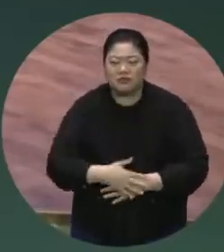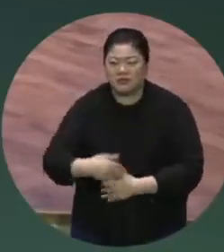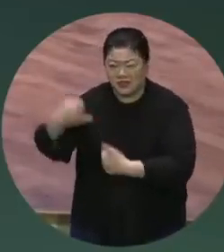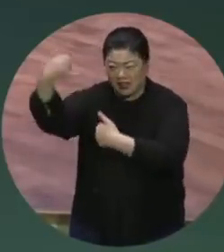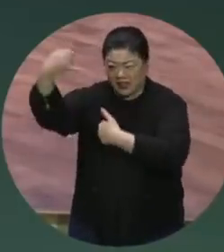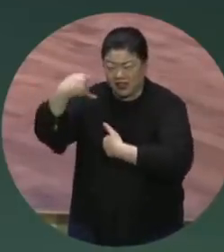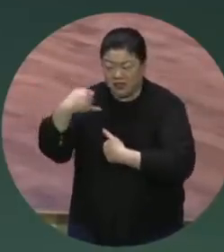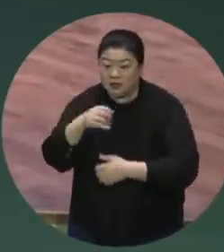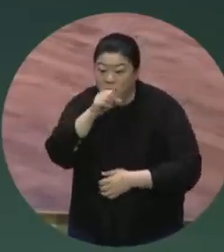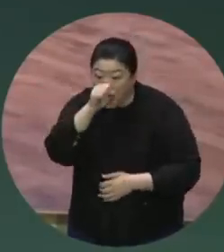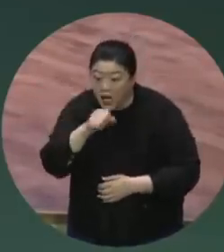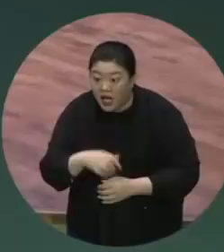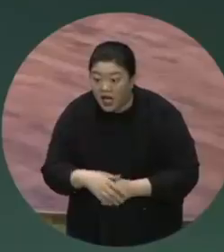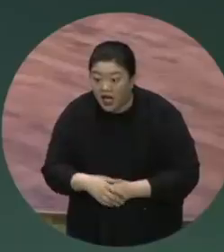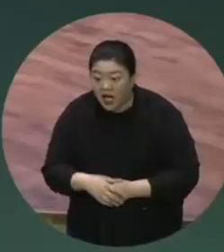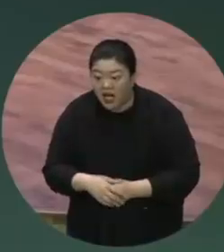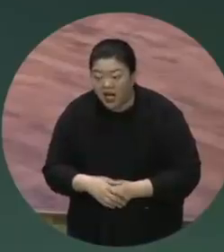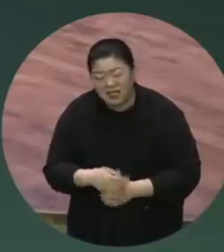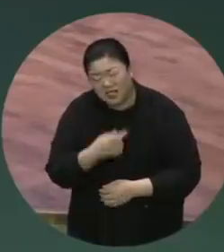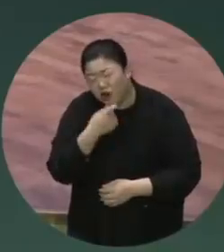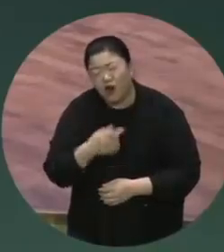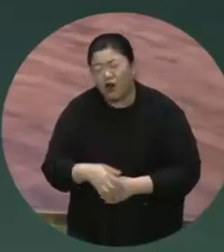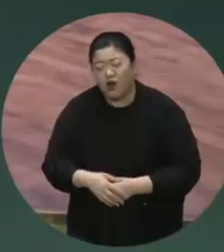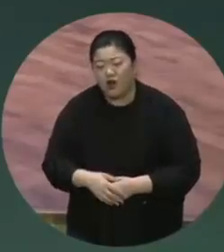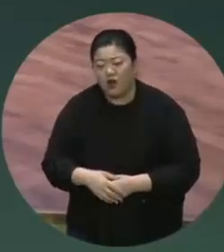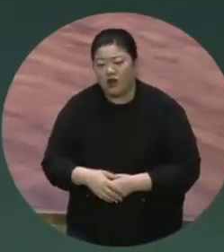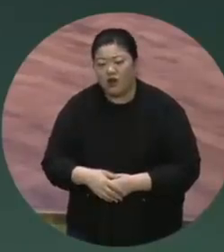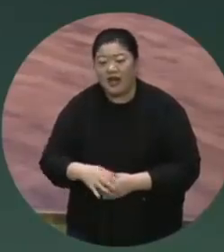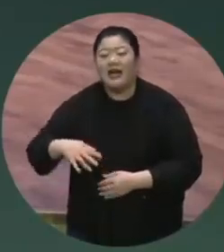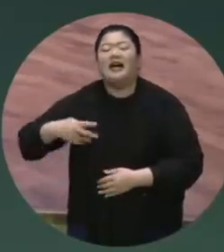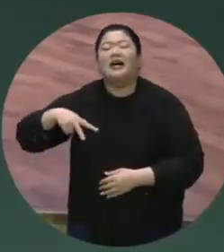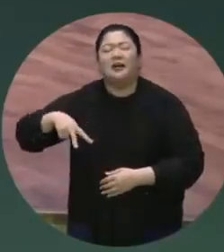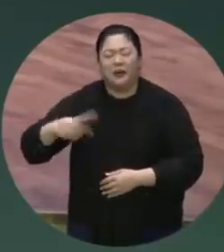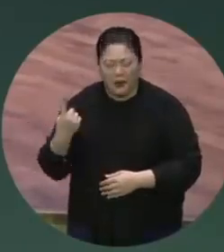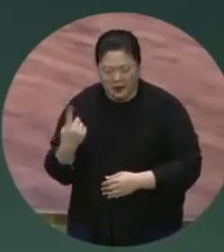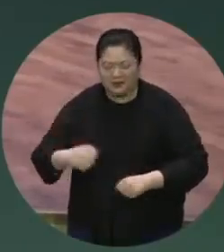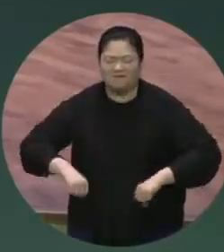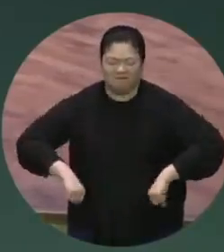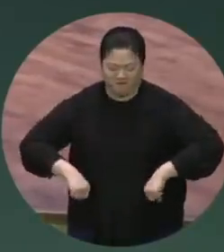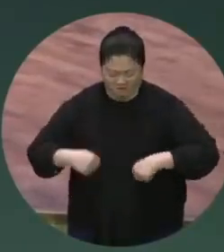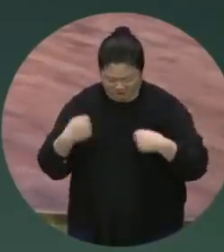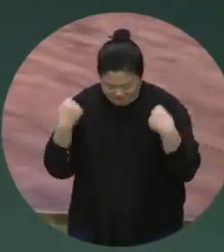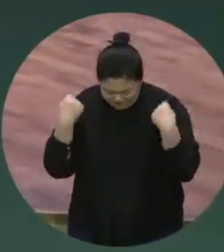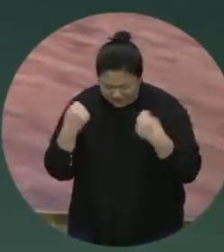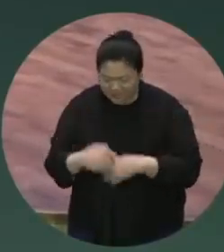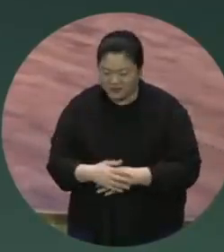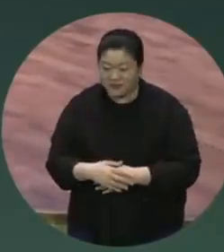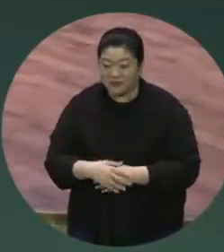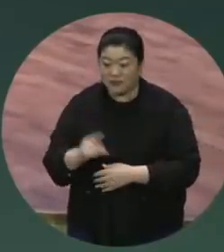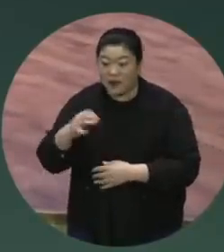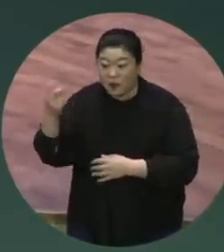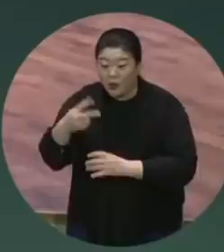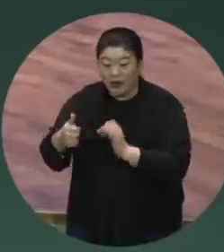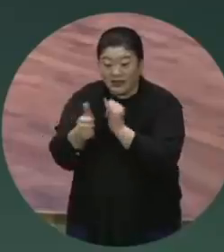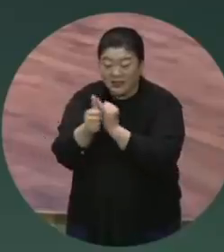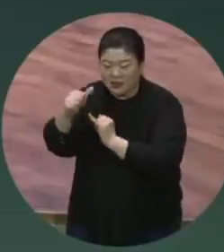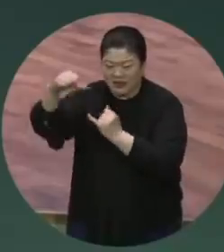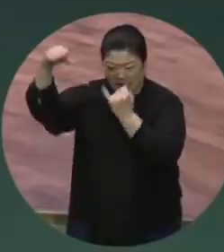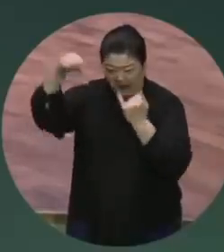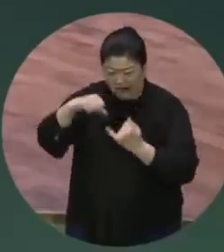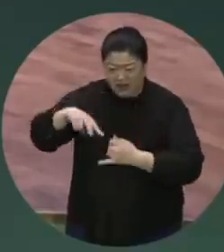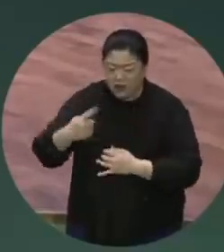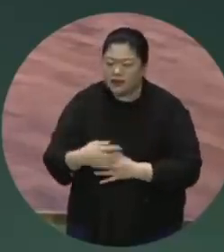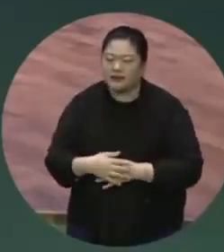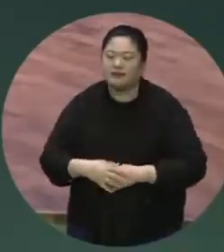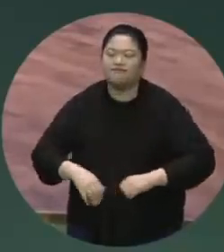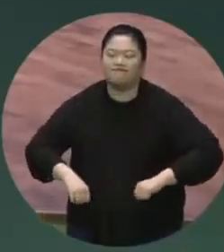없어요. 순종하고 남편도 아내에게 순종하고 서로 순종하고 인정하고 순종하고 그래야지 뭐 남자를 뭐